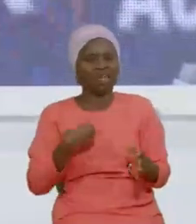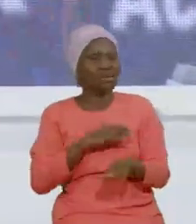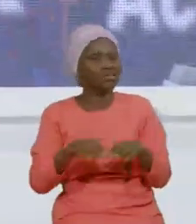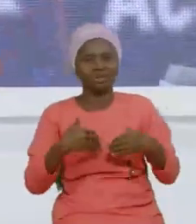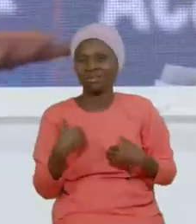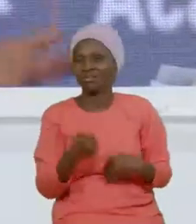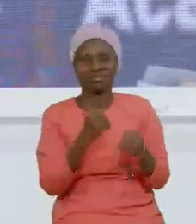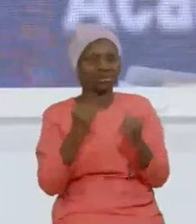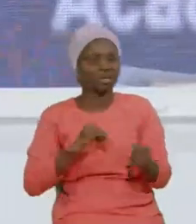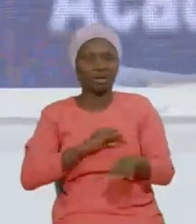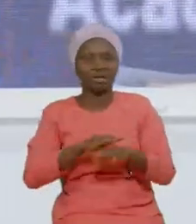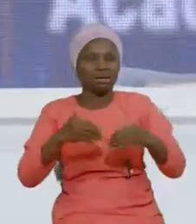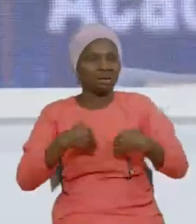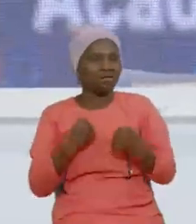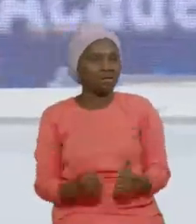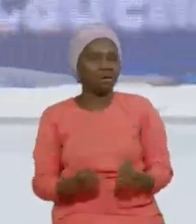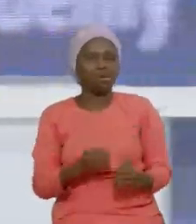Je suis ignorant, l'ancienne créature.